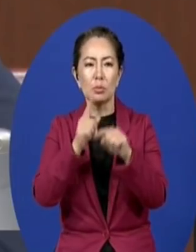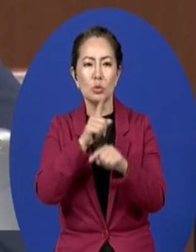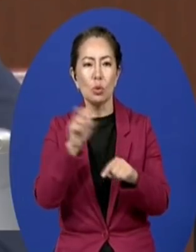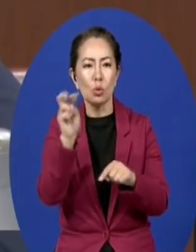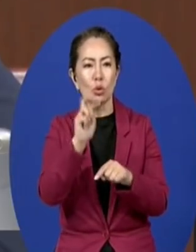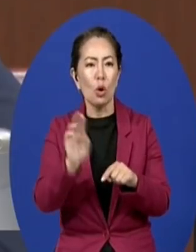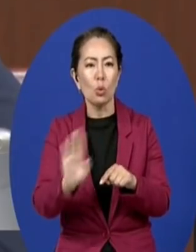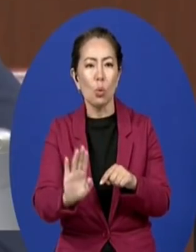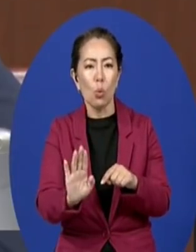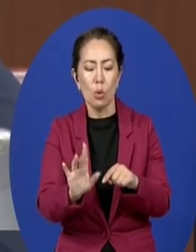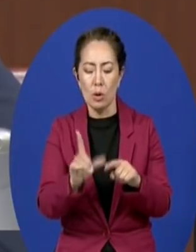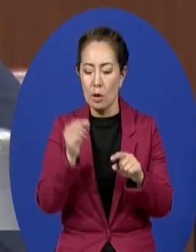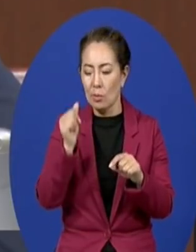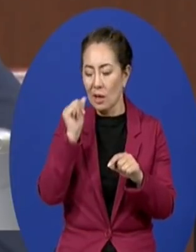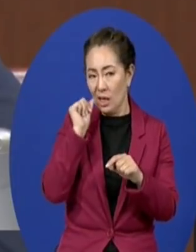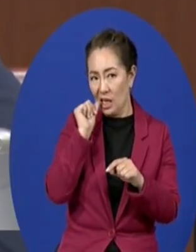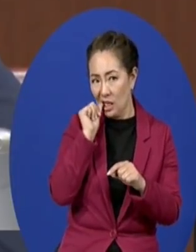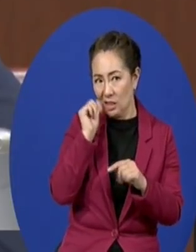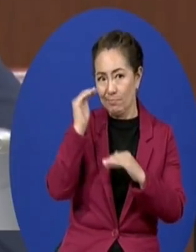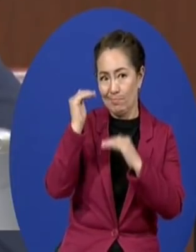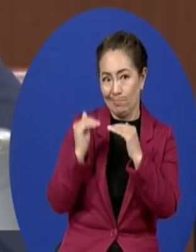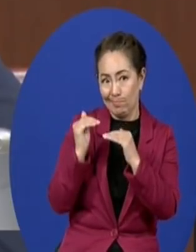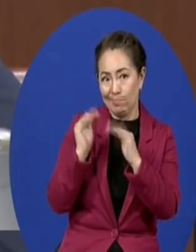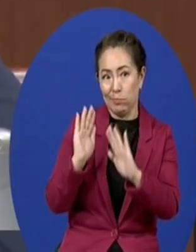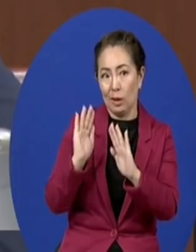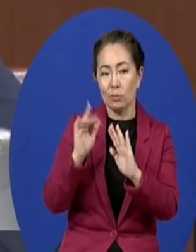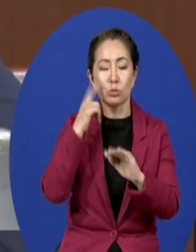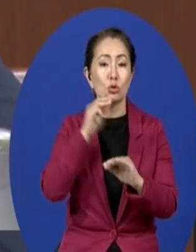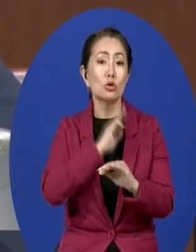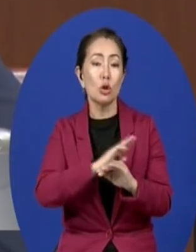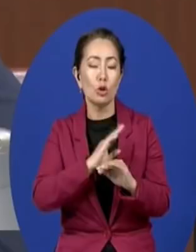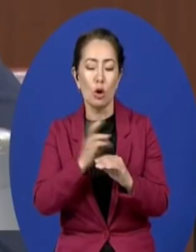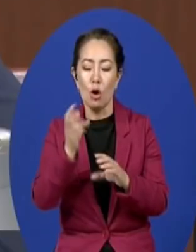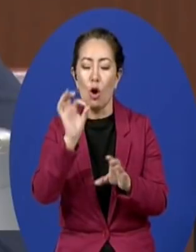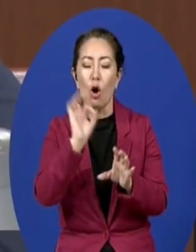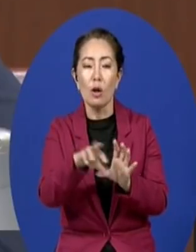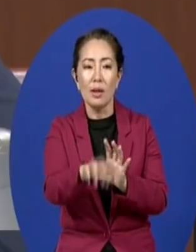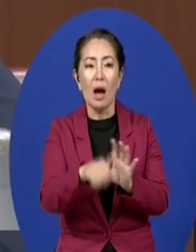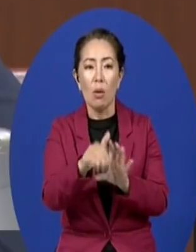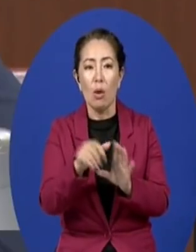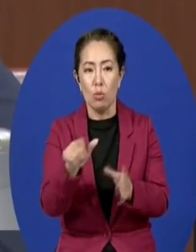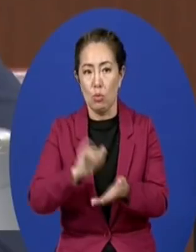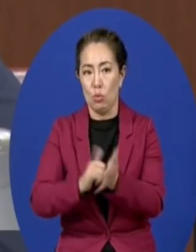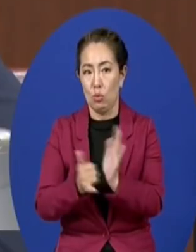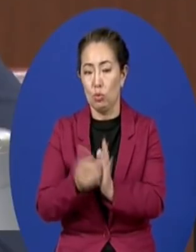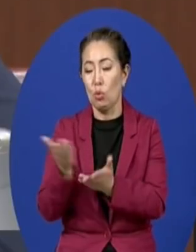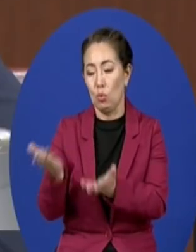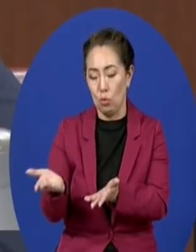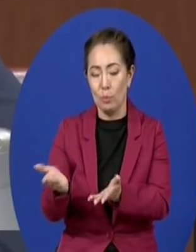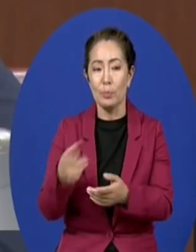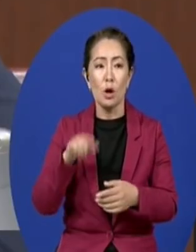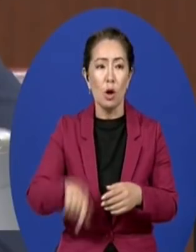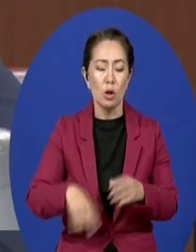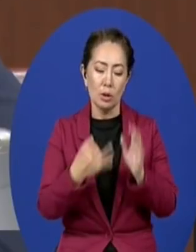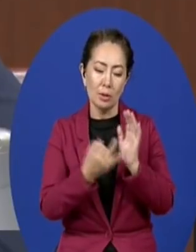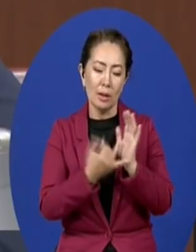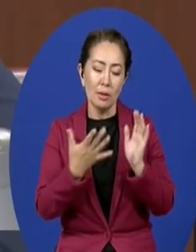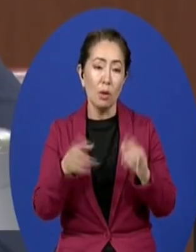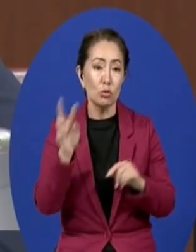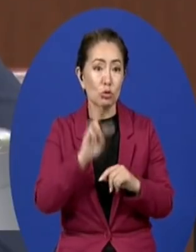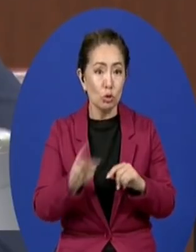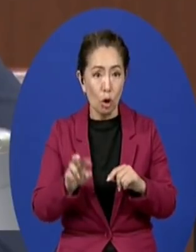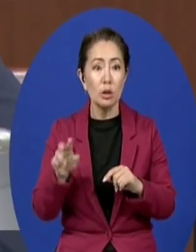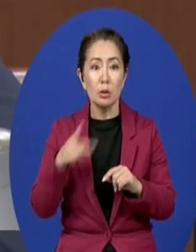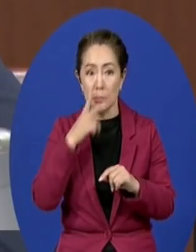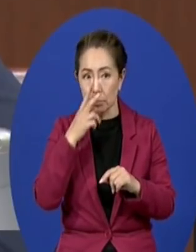үнийн өсөлтийг тодорхой хэмжээнд хязгаарлалт хийхин тулд олборлолтын хэмжээг нэмэгдүүлж байгаа бодлогын хэрэгжилт. Одоогийн байгаад 75 орчим ам доллар төр